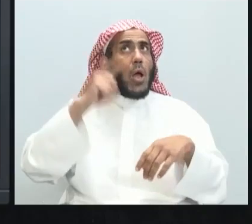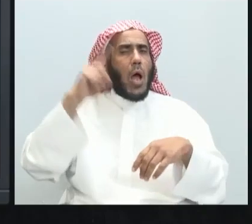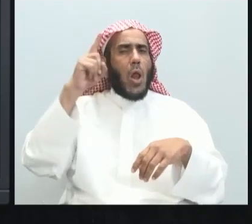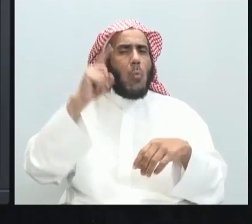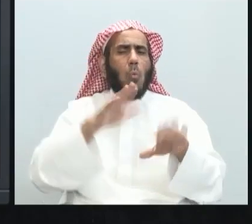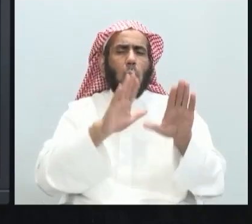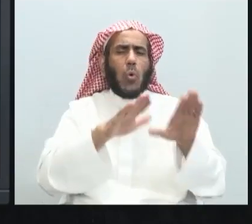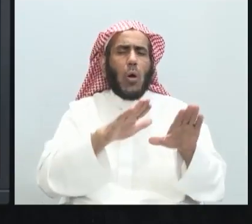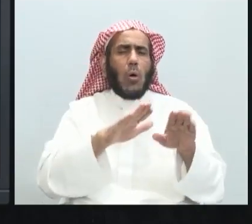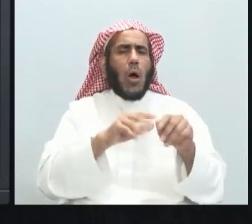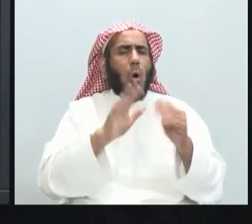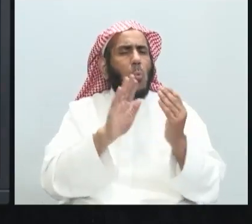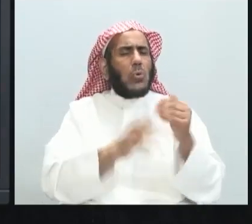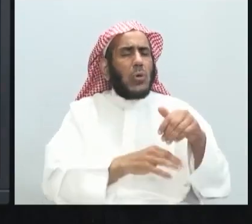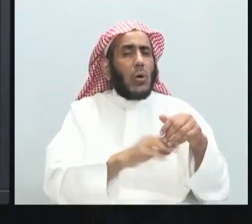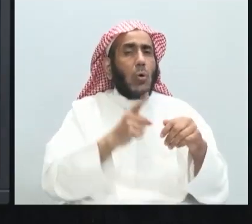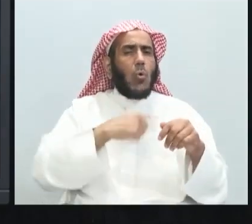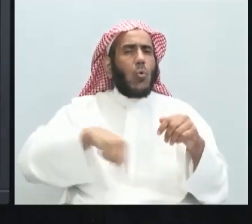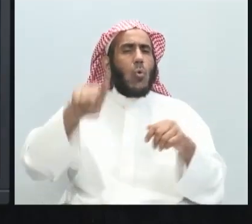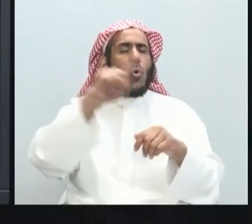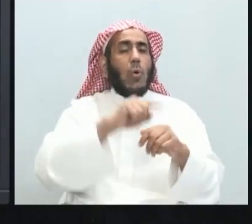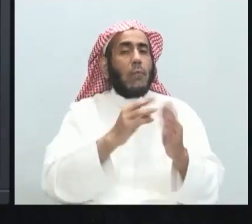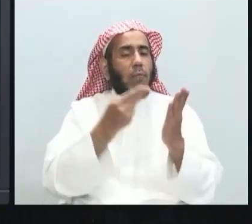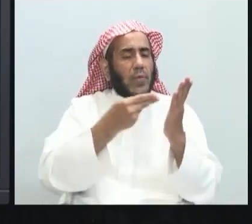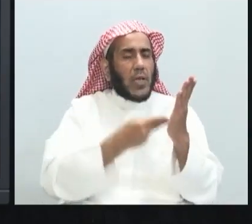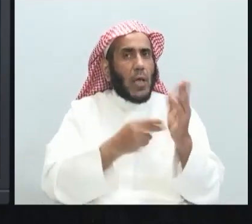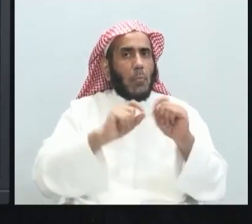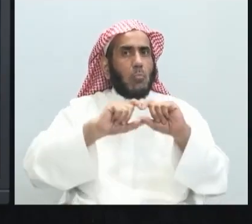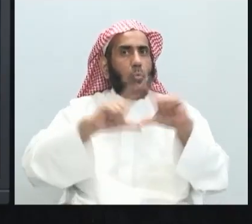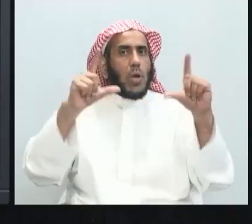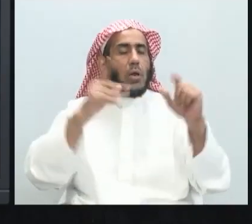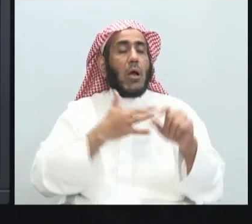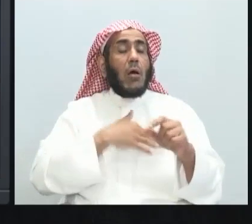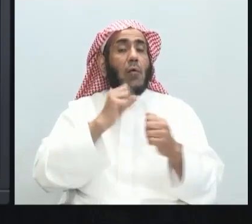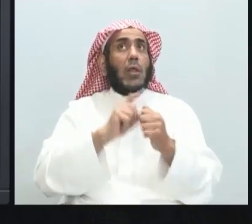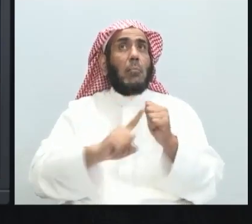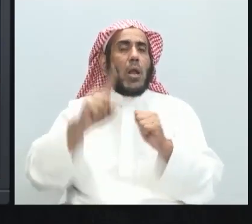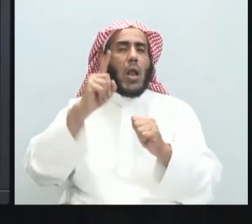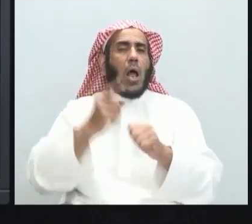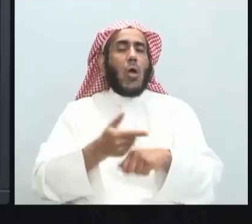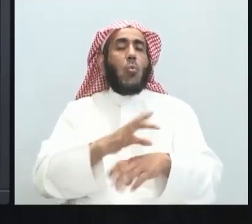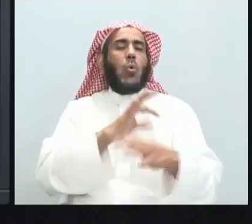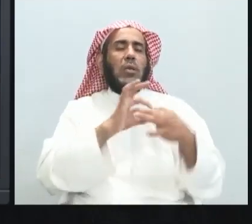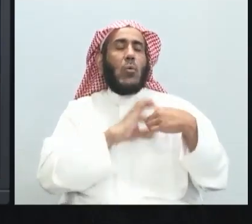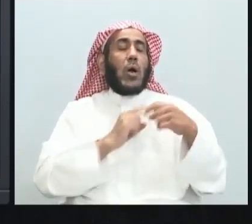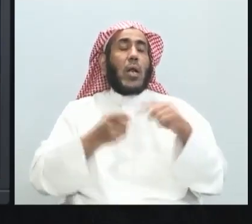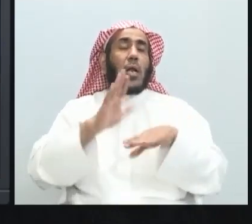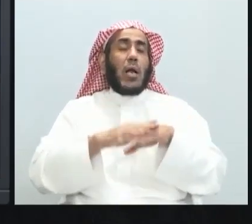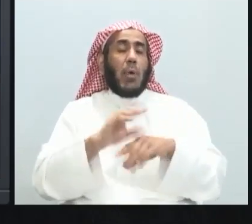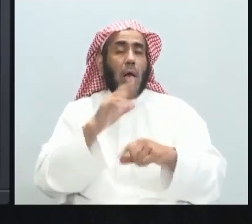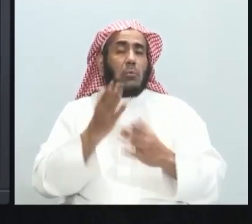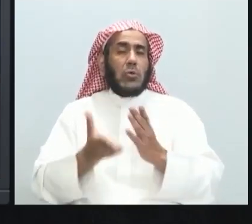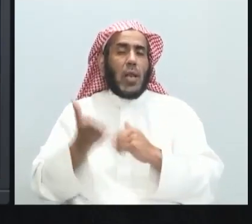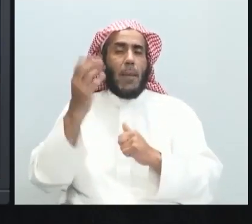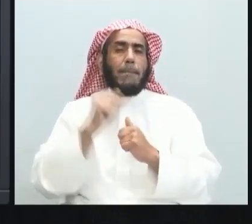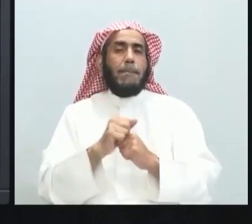مستقرها ومستودعها كل في كتاب مبين فثق بالله تعالى وتوكل عليه كما قال النبي صلى الله